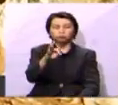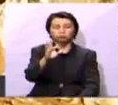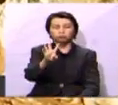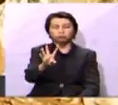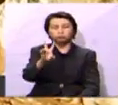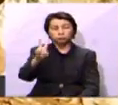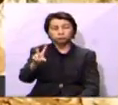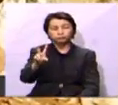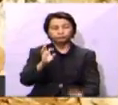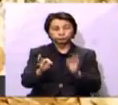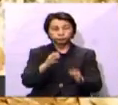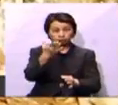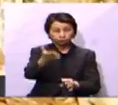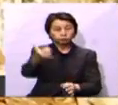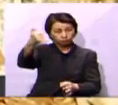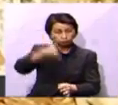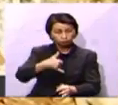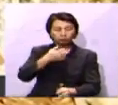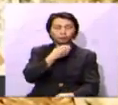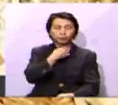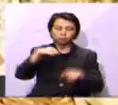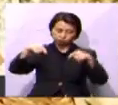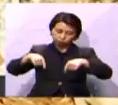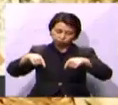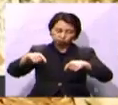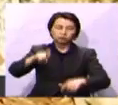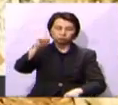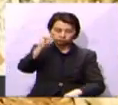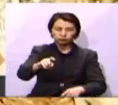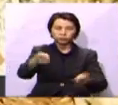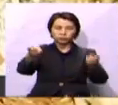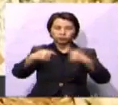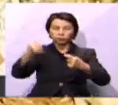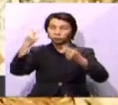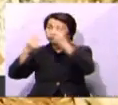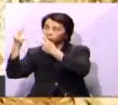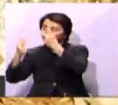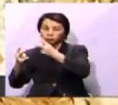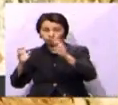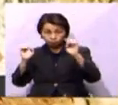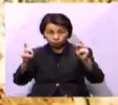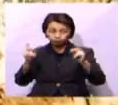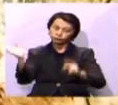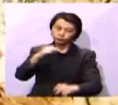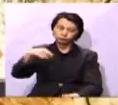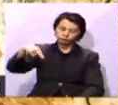1942. Dan kalau anda berkunjung ke negeri Perak, ini kawasan yang harus anda kunjungi.